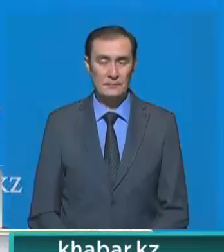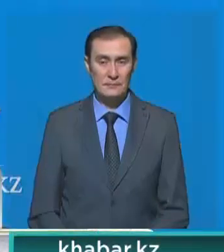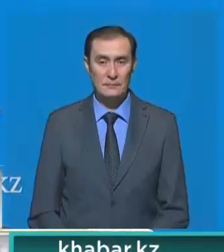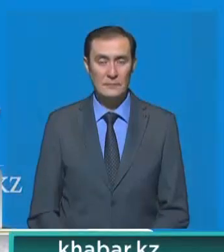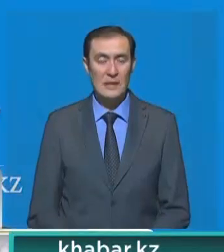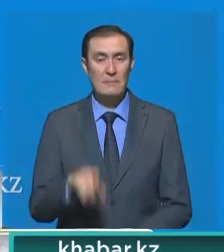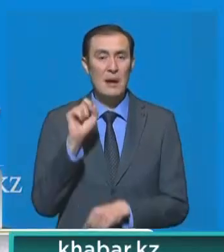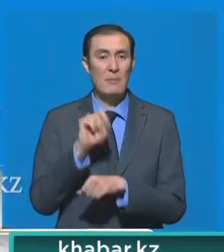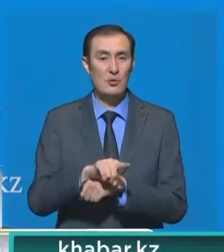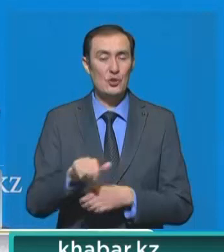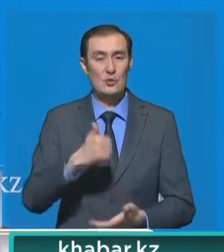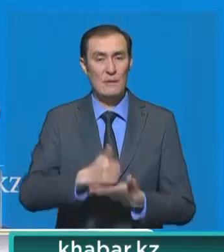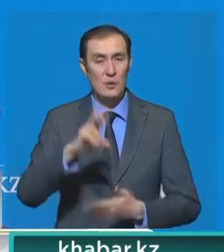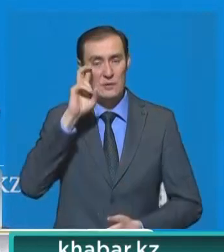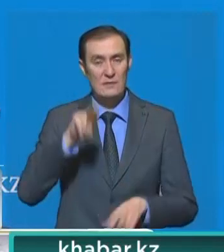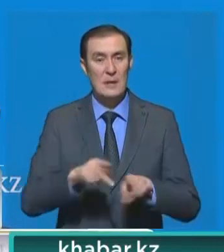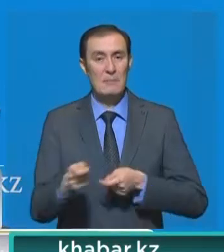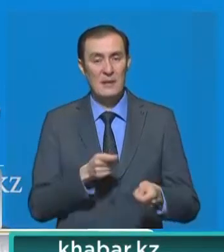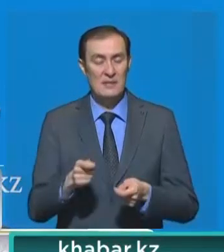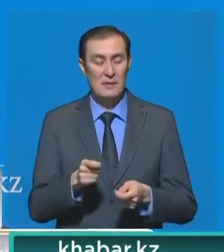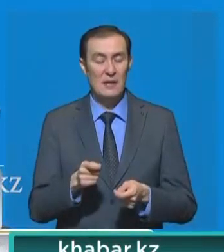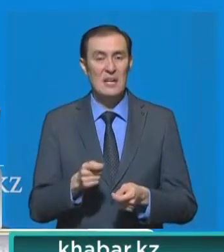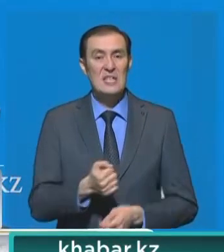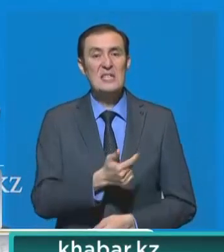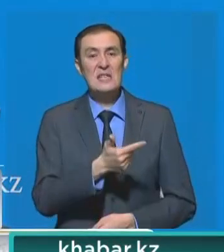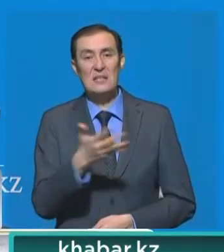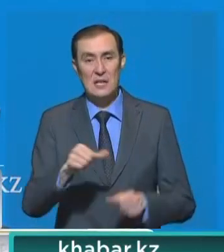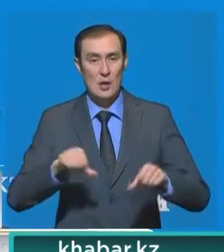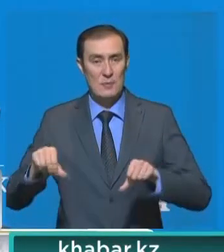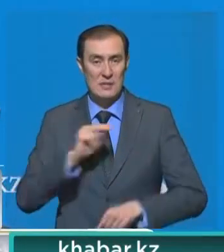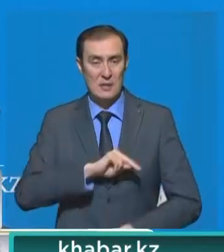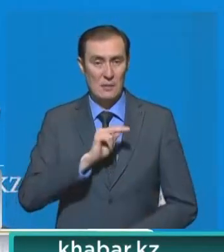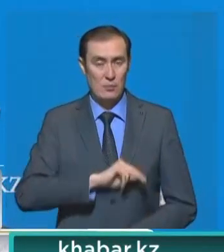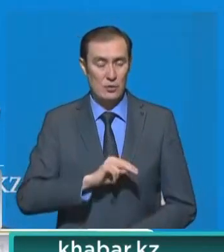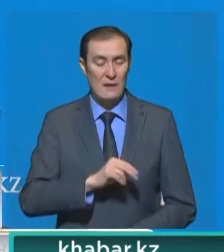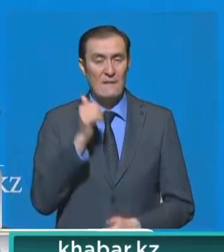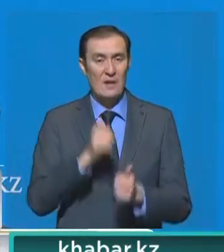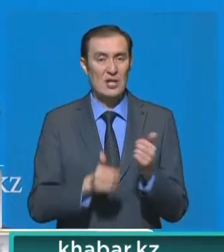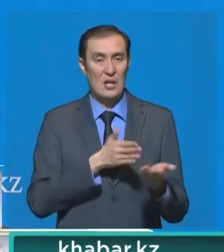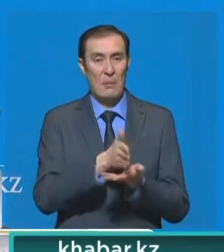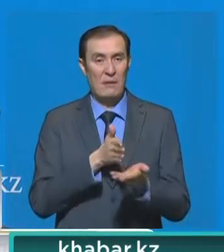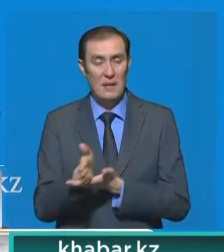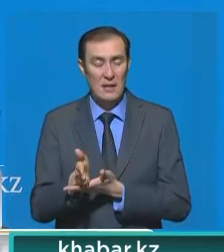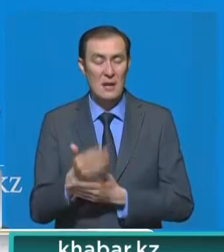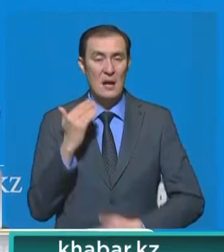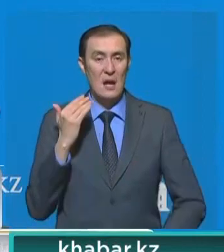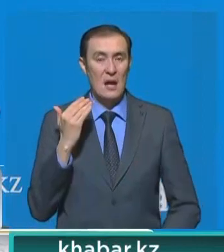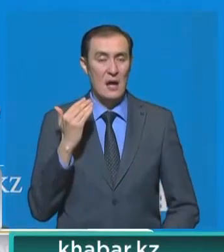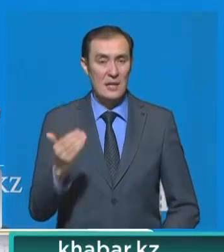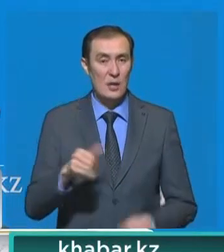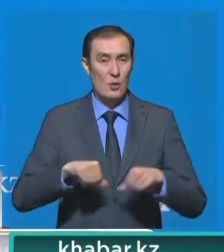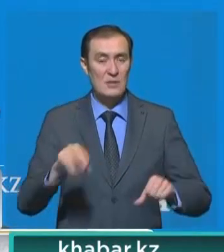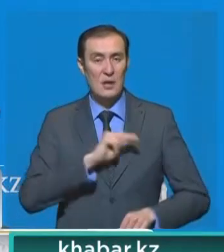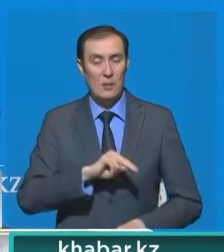По поручению главы государства правительством создана не одна, а несколько комиссий по всем направлениям. Они работают